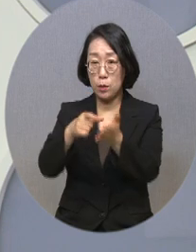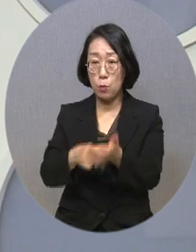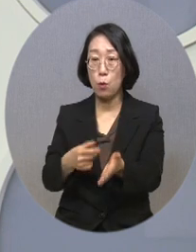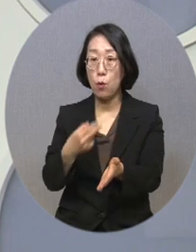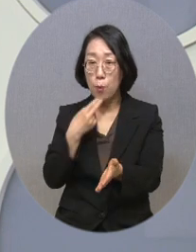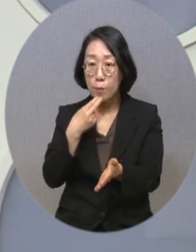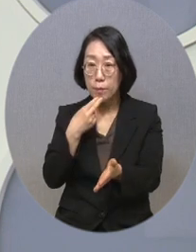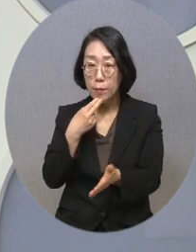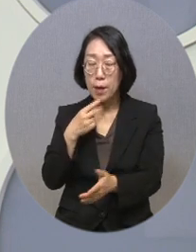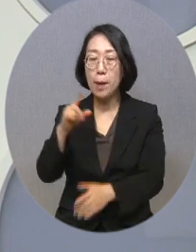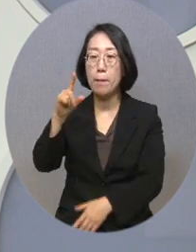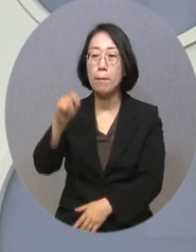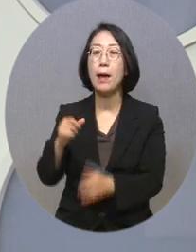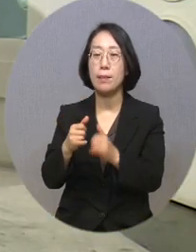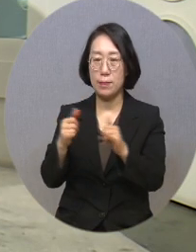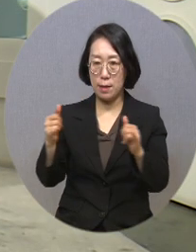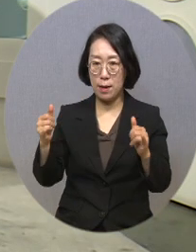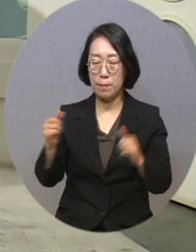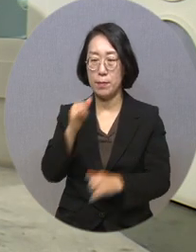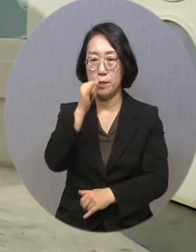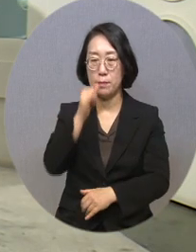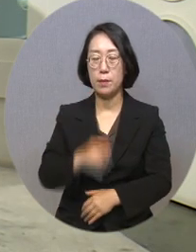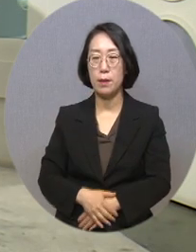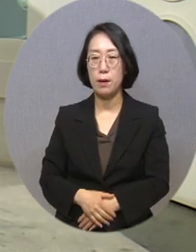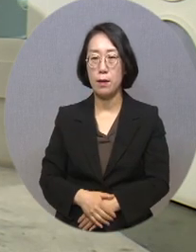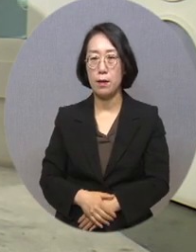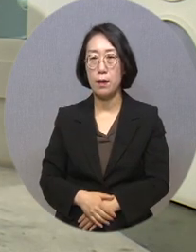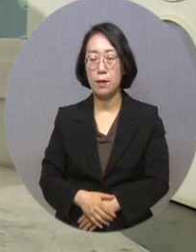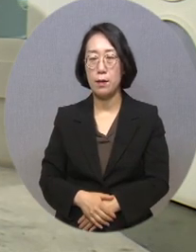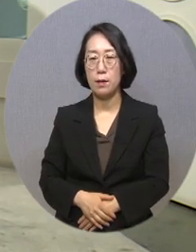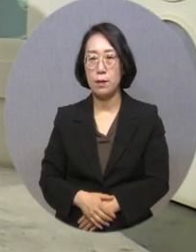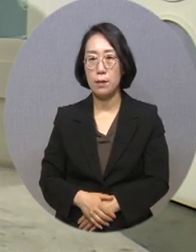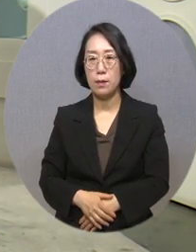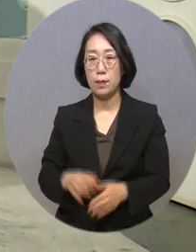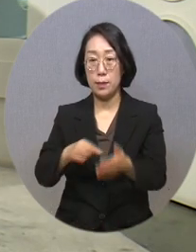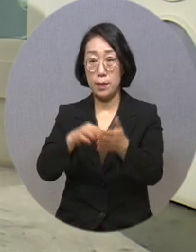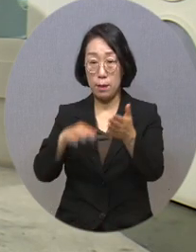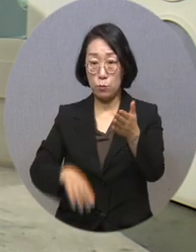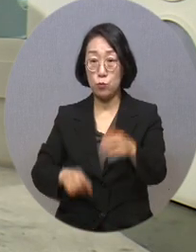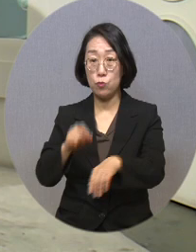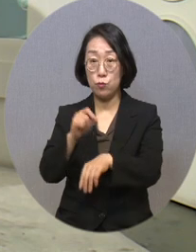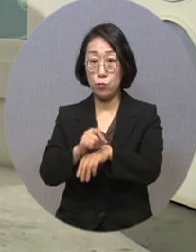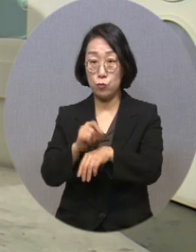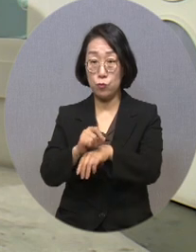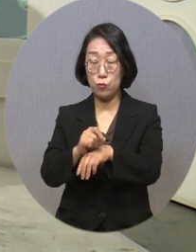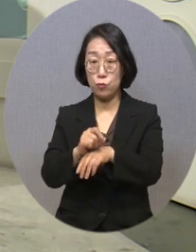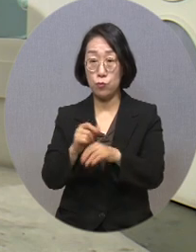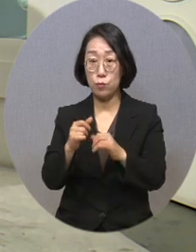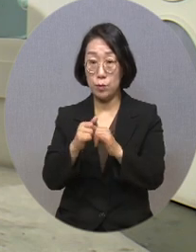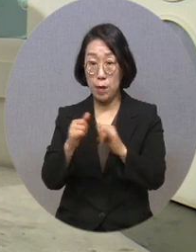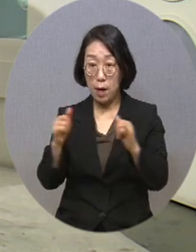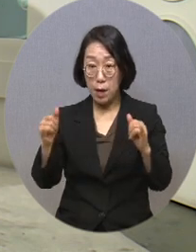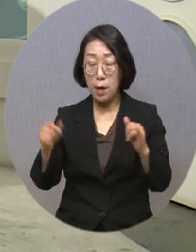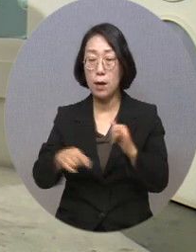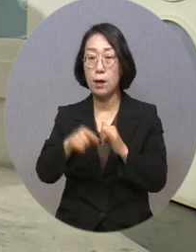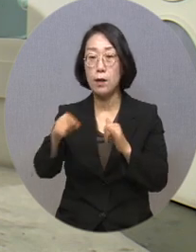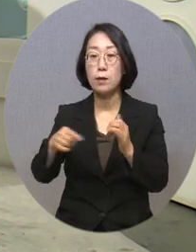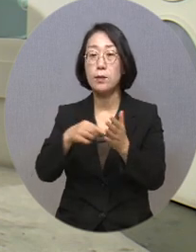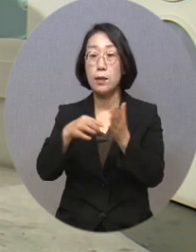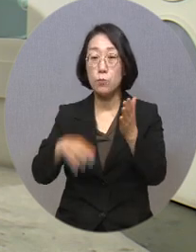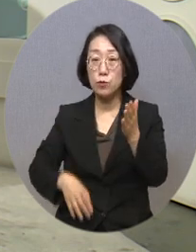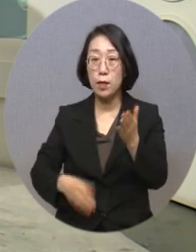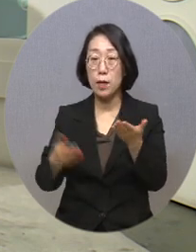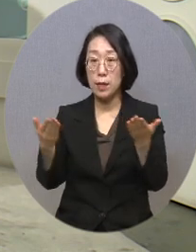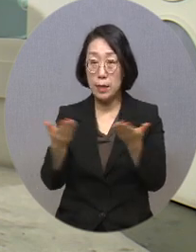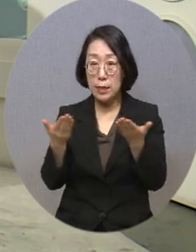정도 이제 이렇게 있습니다. 이 세무사들은 이제 등록하게 되면 세무사로서의